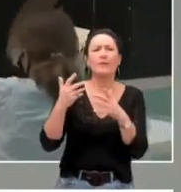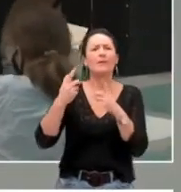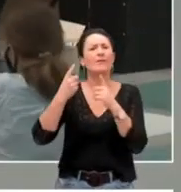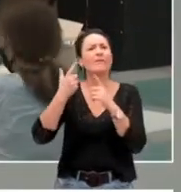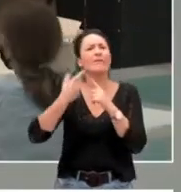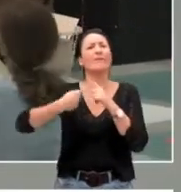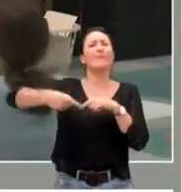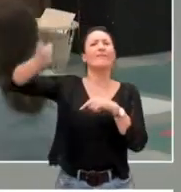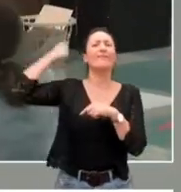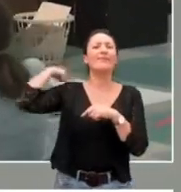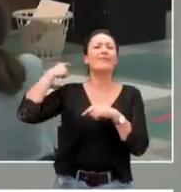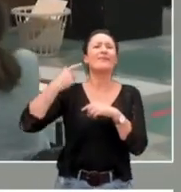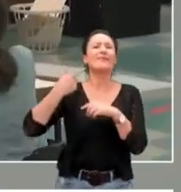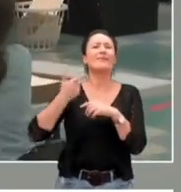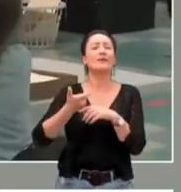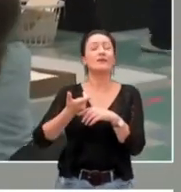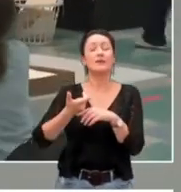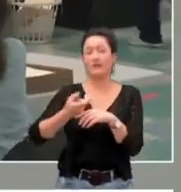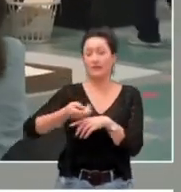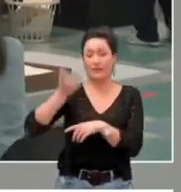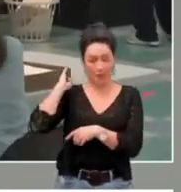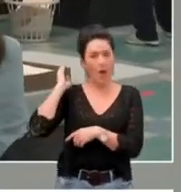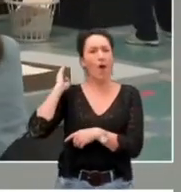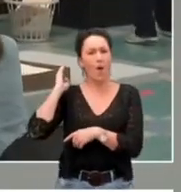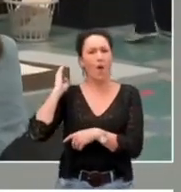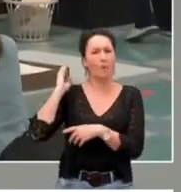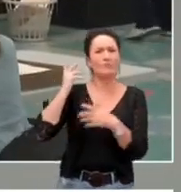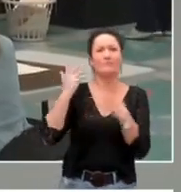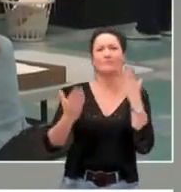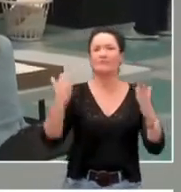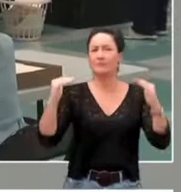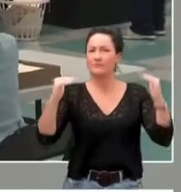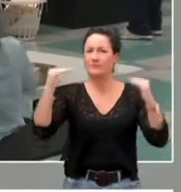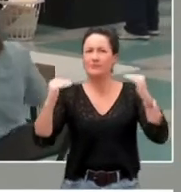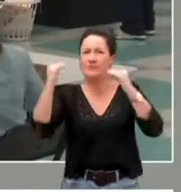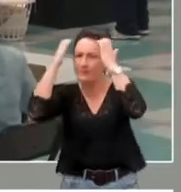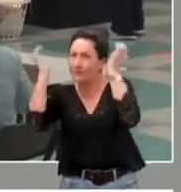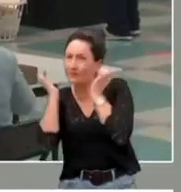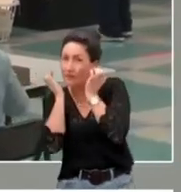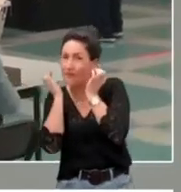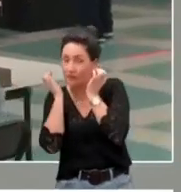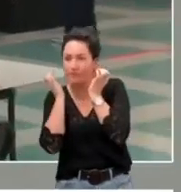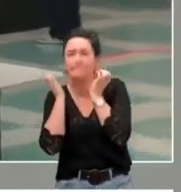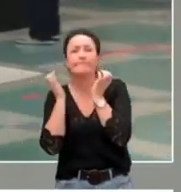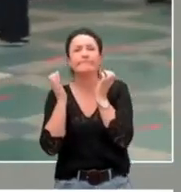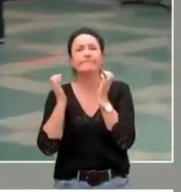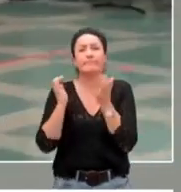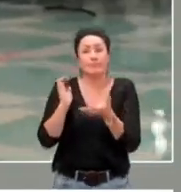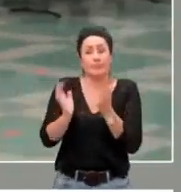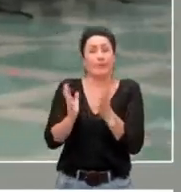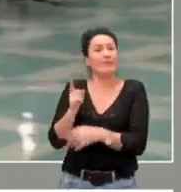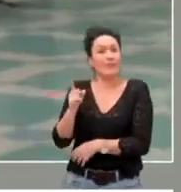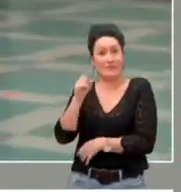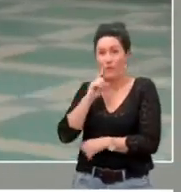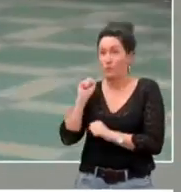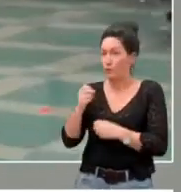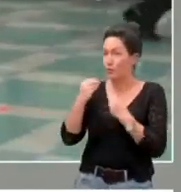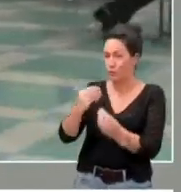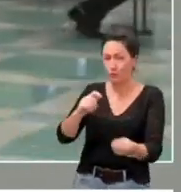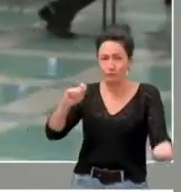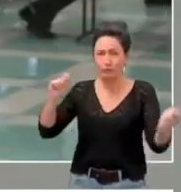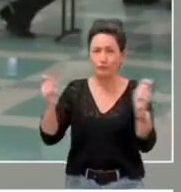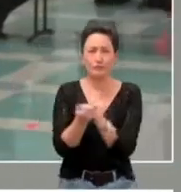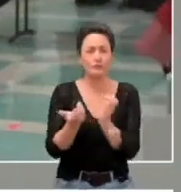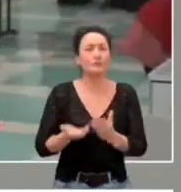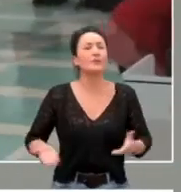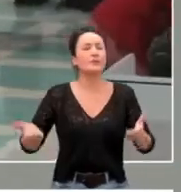mais Trump a fait le plein des voix auprès des femmes, ben c'est vrai que Kamala Harris est aussi partie en direction des femmes, en direction